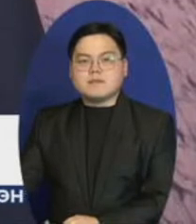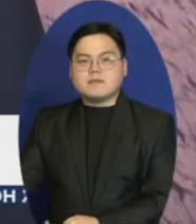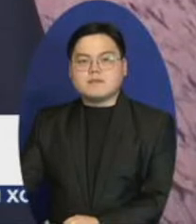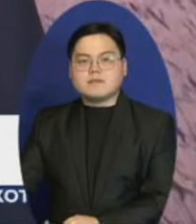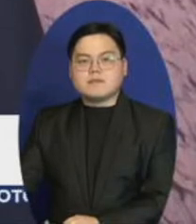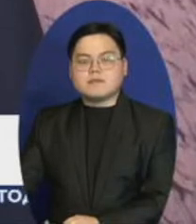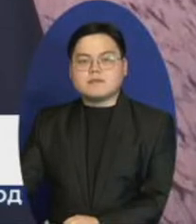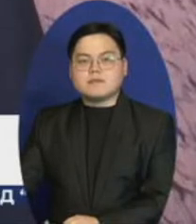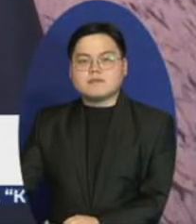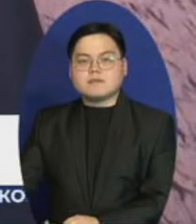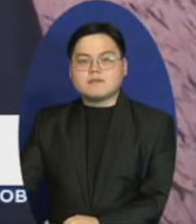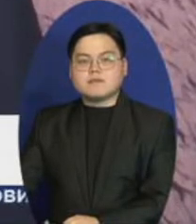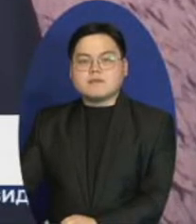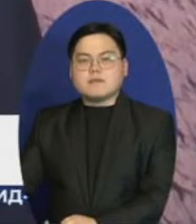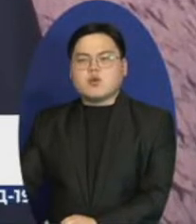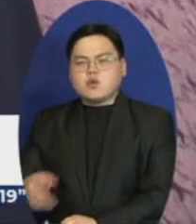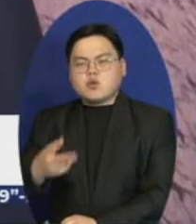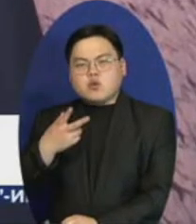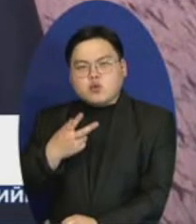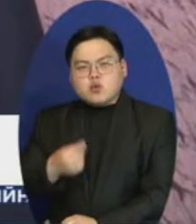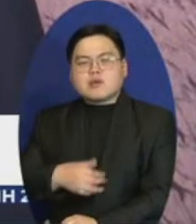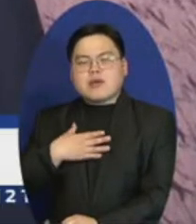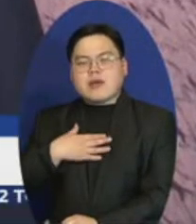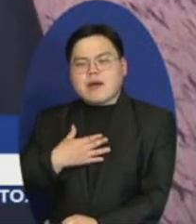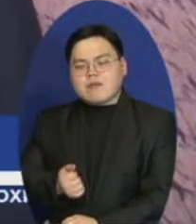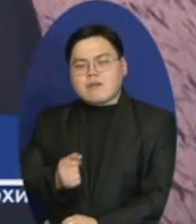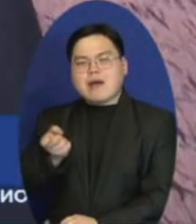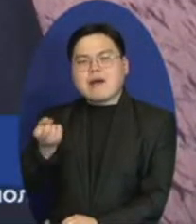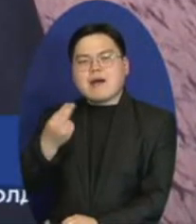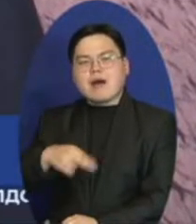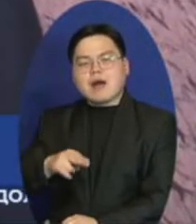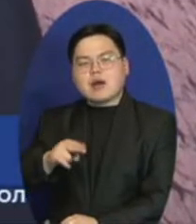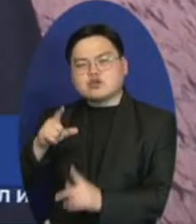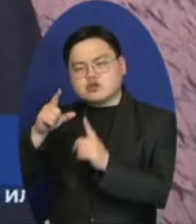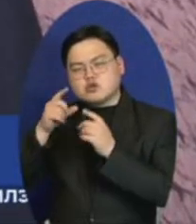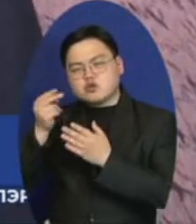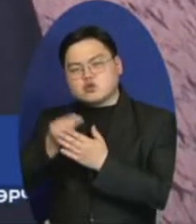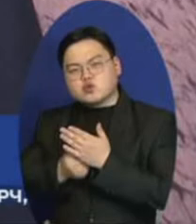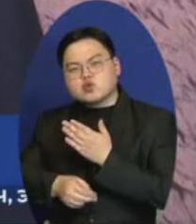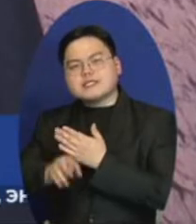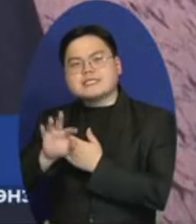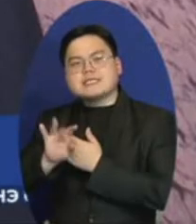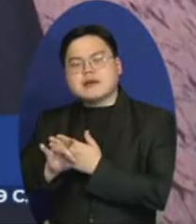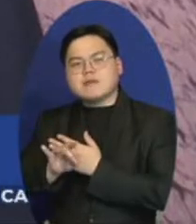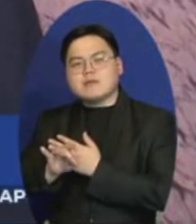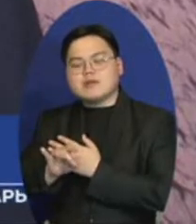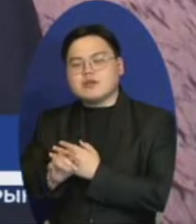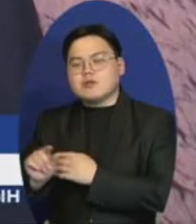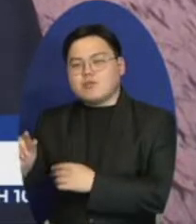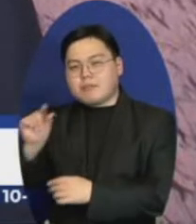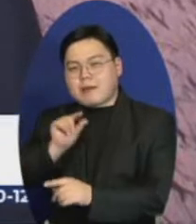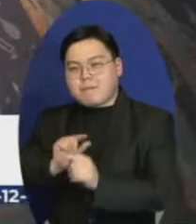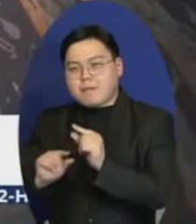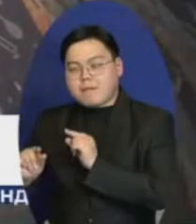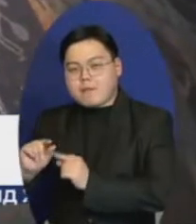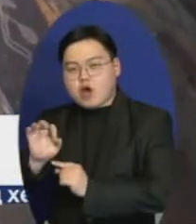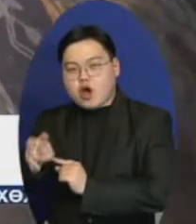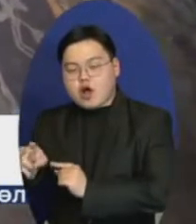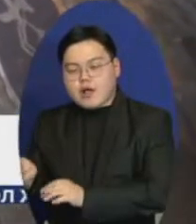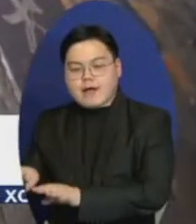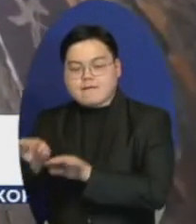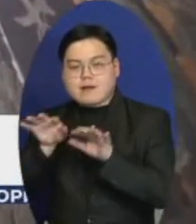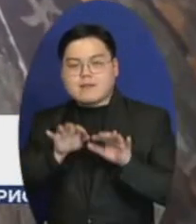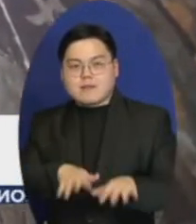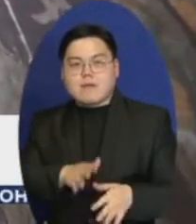Яг бодитор хадны зураг ямар байдгийг гэдгийг үзүүлэх одоо хадны зургийн хилтерхийнүүдийг бас энэ тавьсан байгаа. Зургуудын он